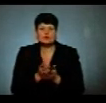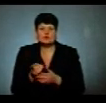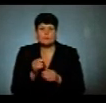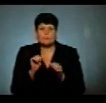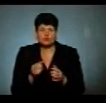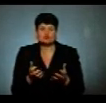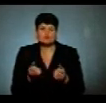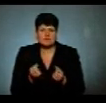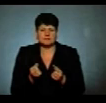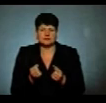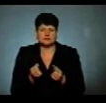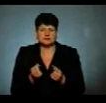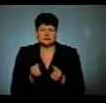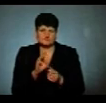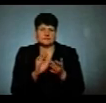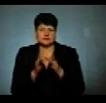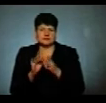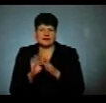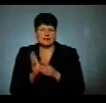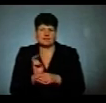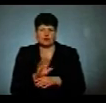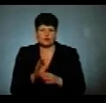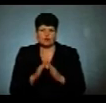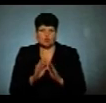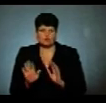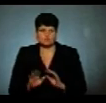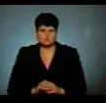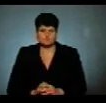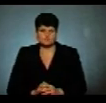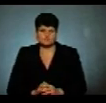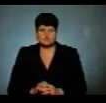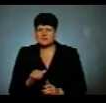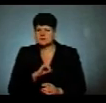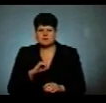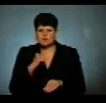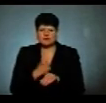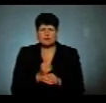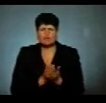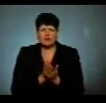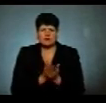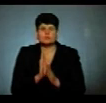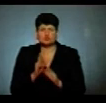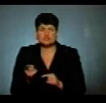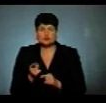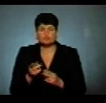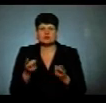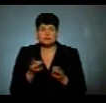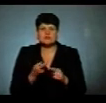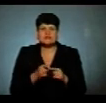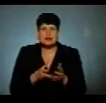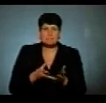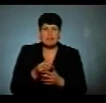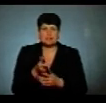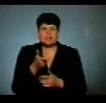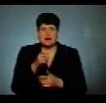можуть отримати в онлайн-режимі, не виходячи з дому? Самі основні послуги, які будуть для тернополян потрібні, це плата за